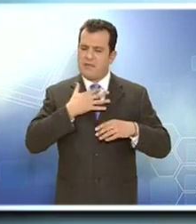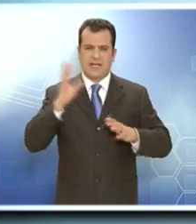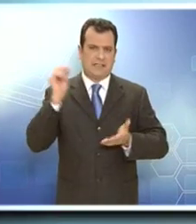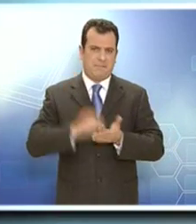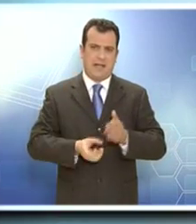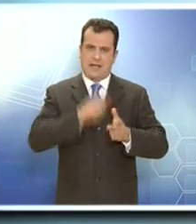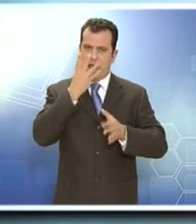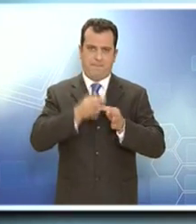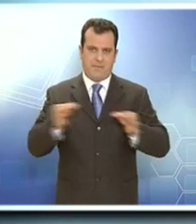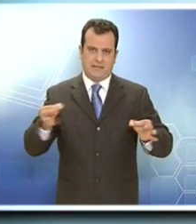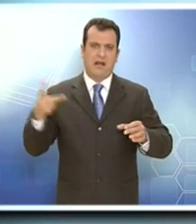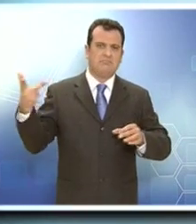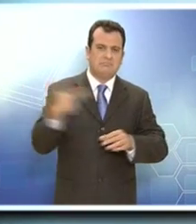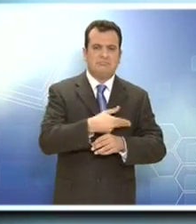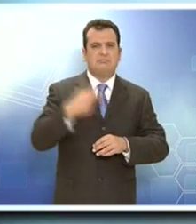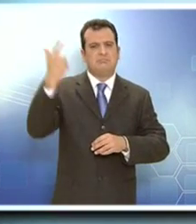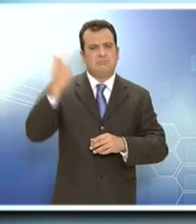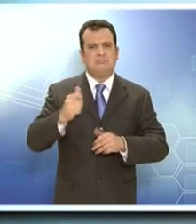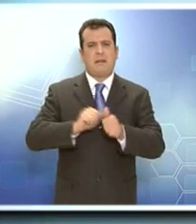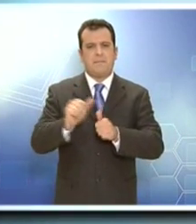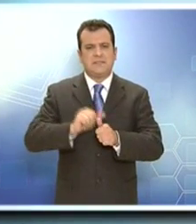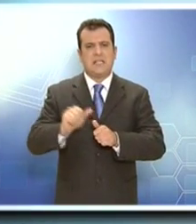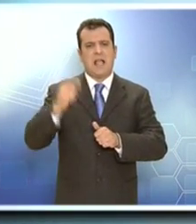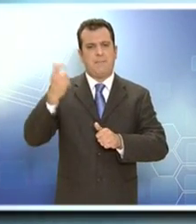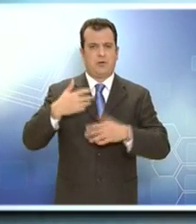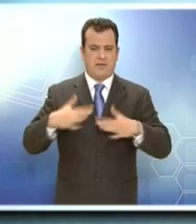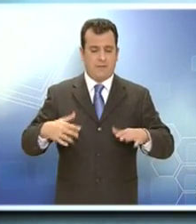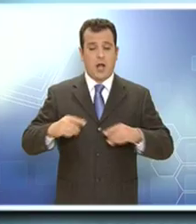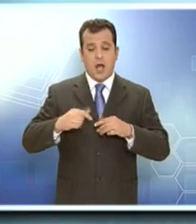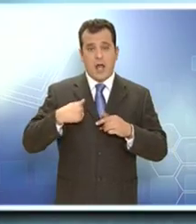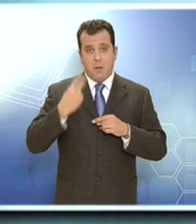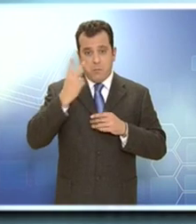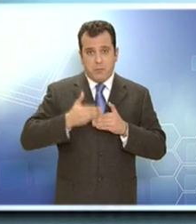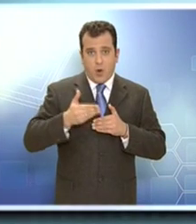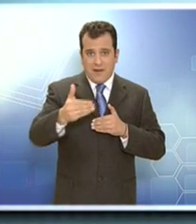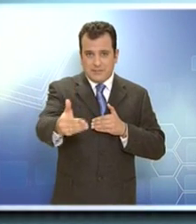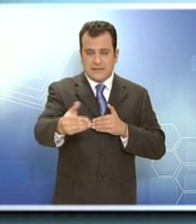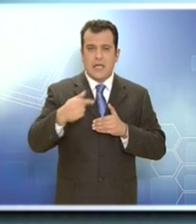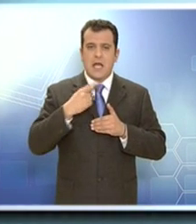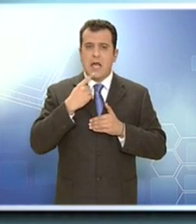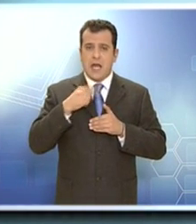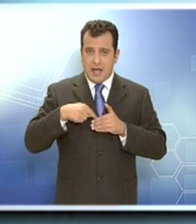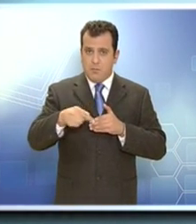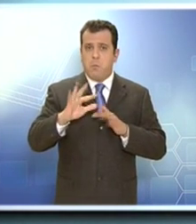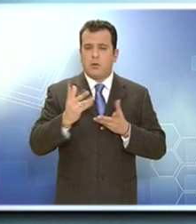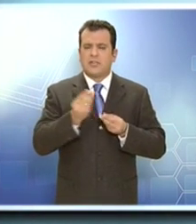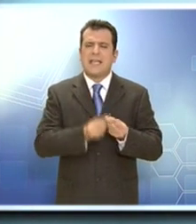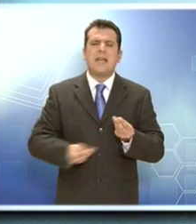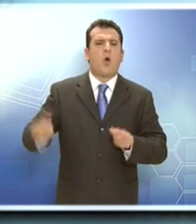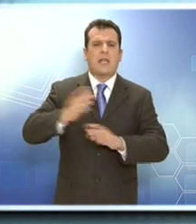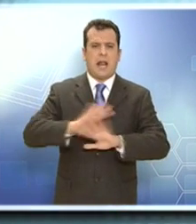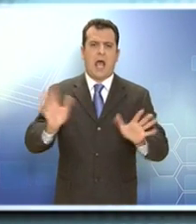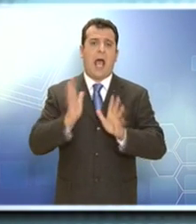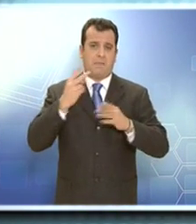άλλα μέτρα περικοπών, μισθών, συντάξεων και επιδομάτων. Οι προβλέψεις για τον επόμενο χρόνο έχουν γίνει με το δυσμενέστερο σενάριο, δηλαδή με αυτό που λέει ότι